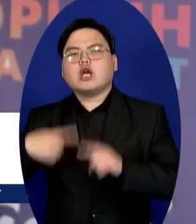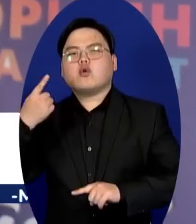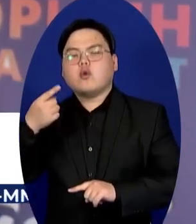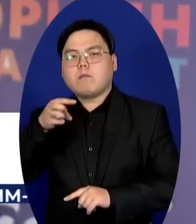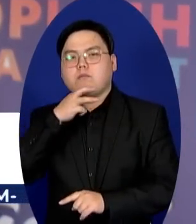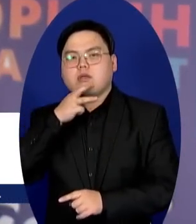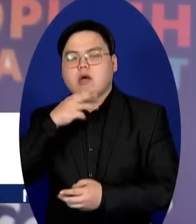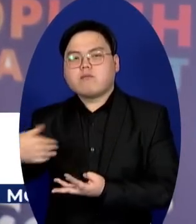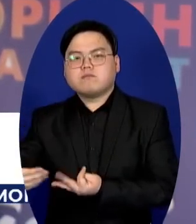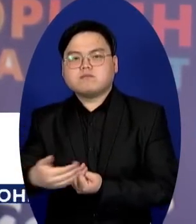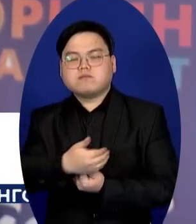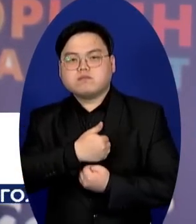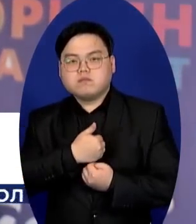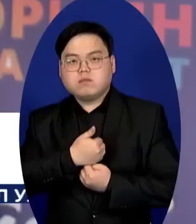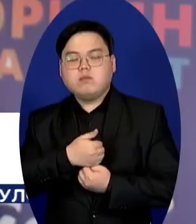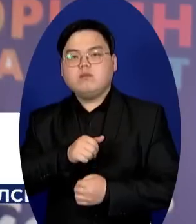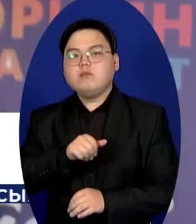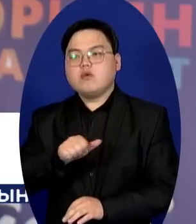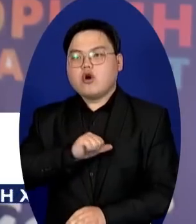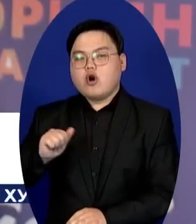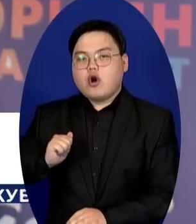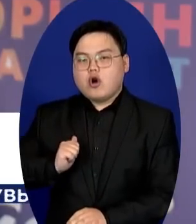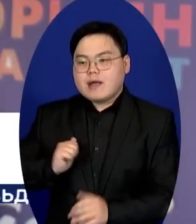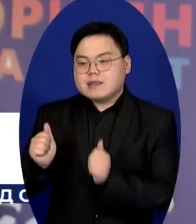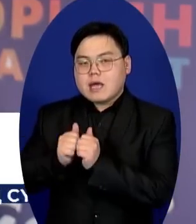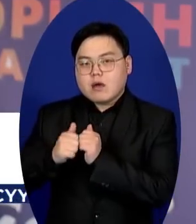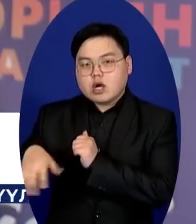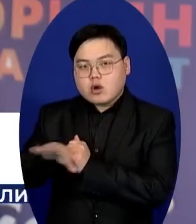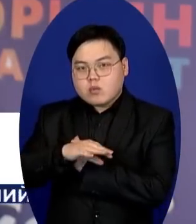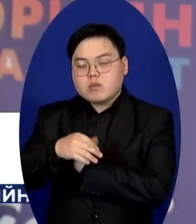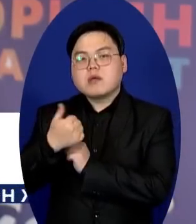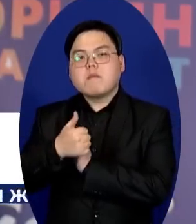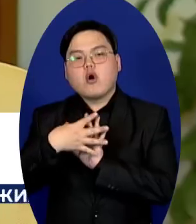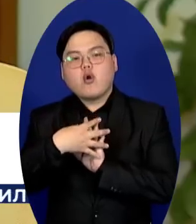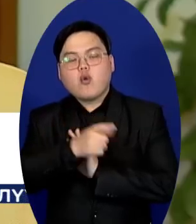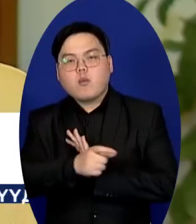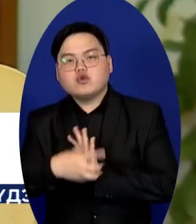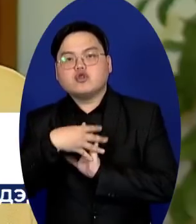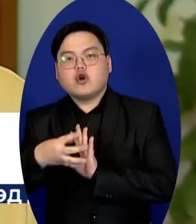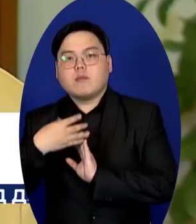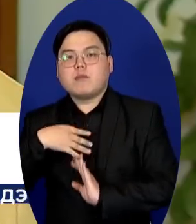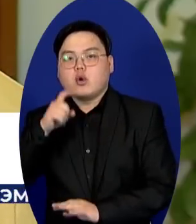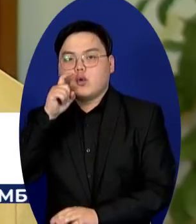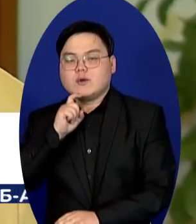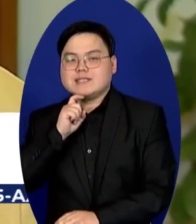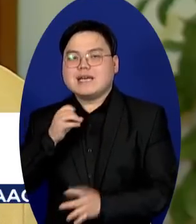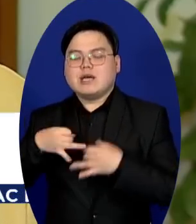мэдээлэлтэй болоод тэгээд үе тэнгаан хүүхдүүдэд олон хүмүүстэй нөлөөллий гэж хүссэн байгаа. Хүүхдүүд яг парламентын